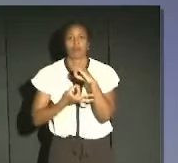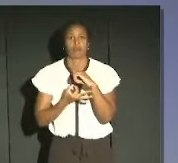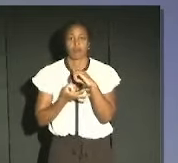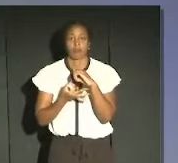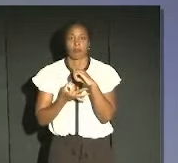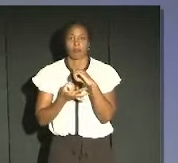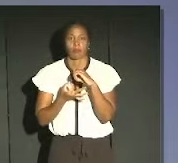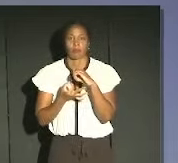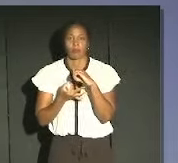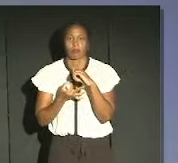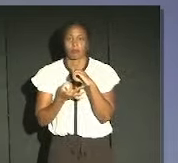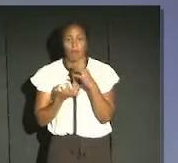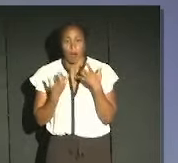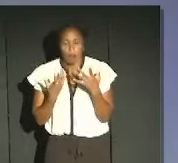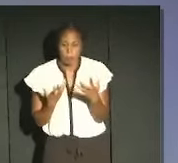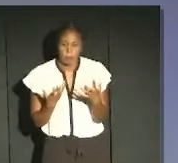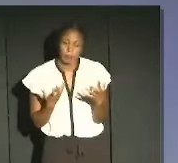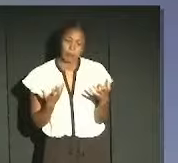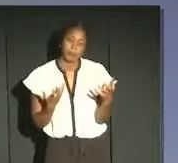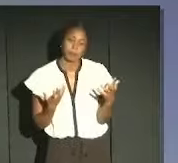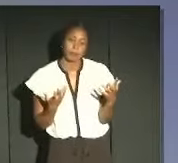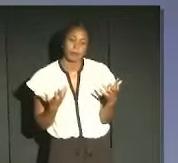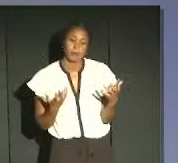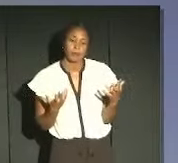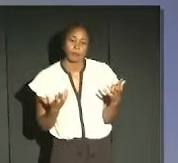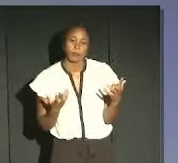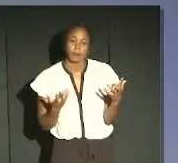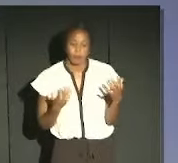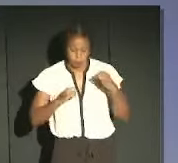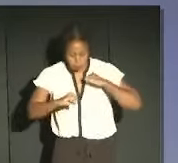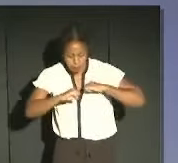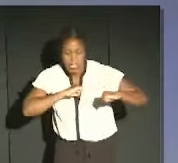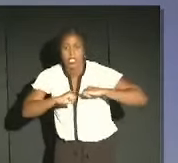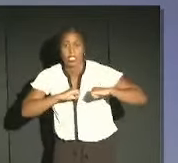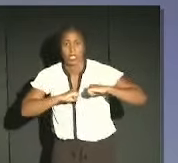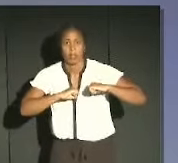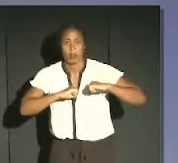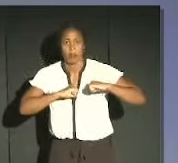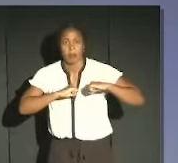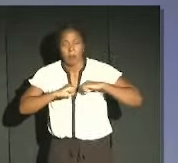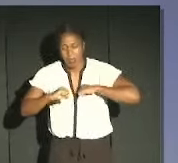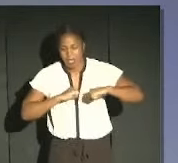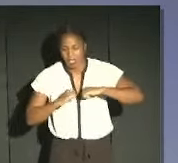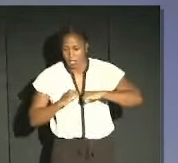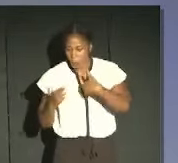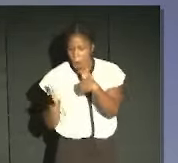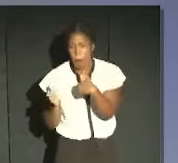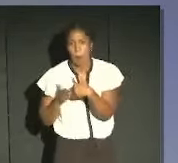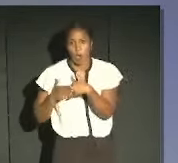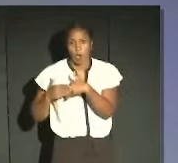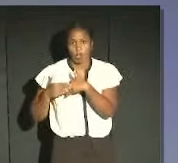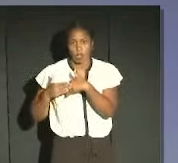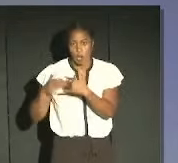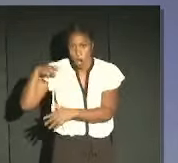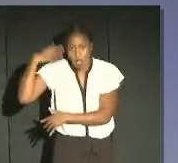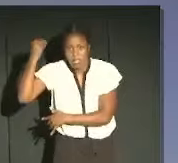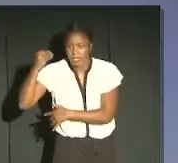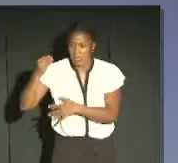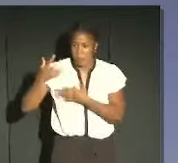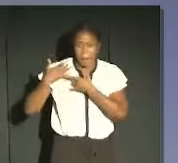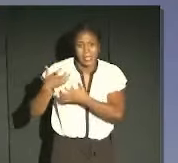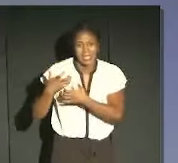pour montrer l'importance que agir et agir au côté des martiniqués des antiers